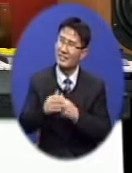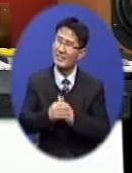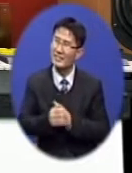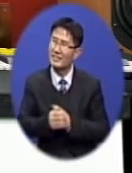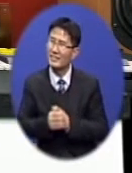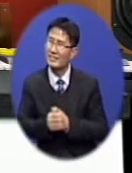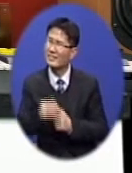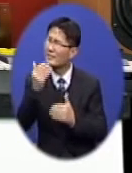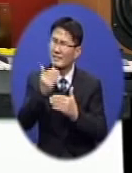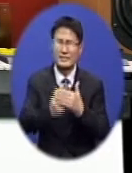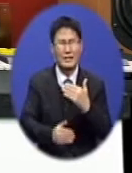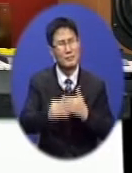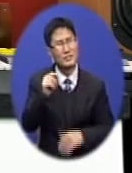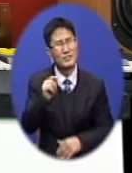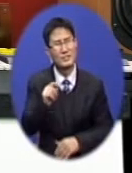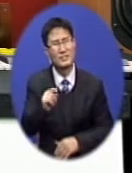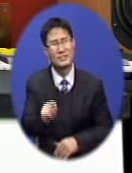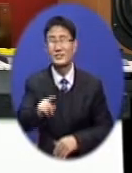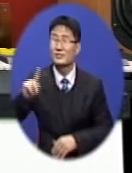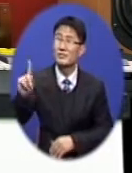남은 것이